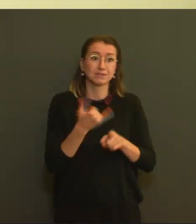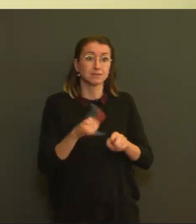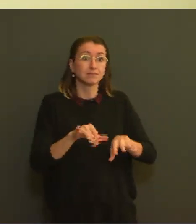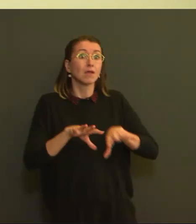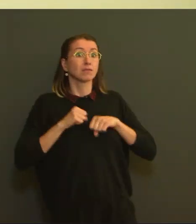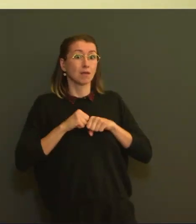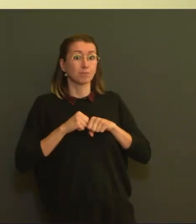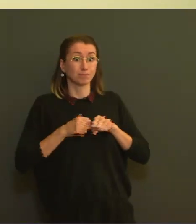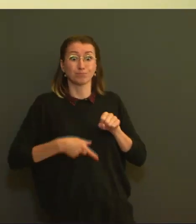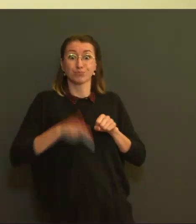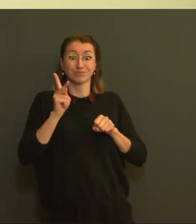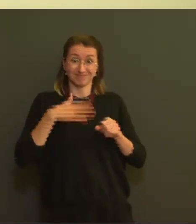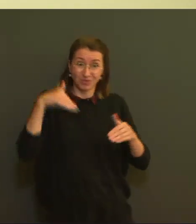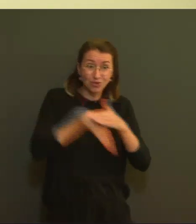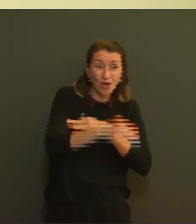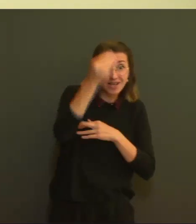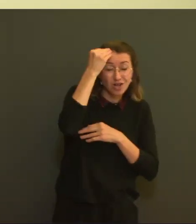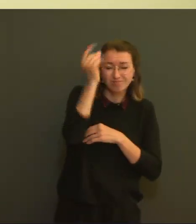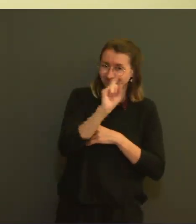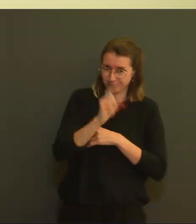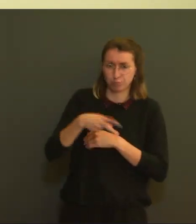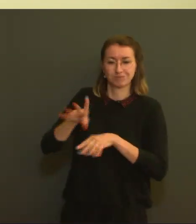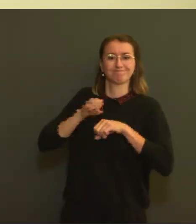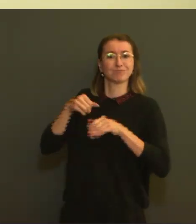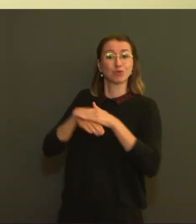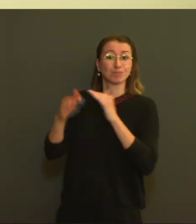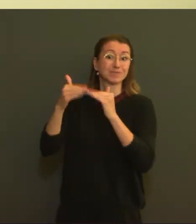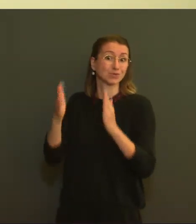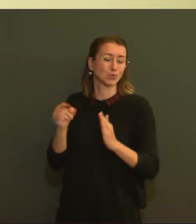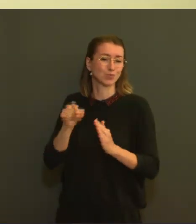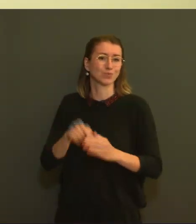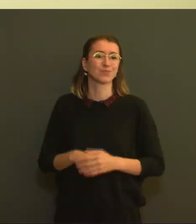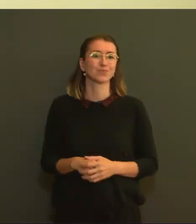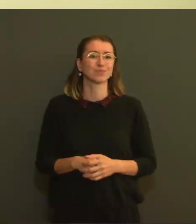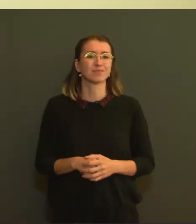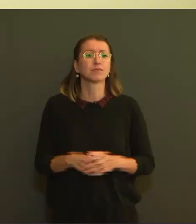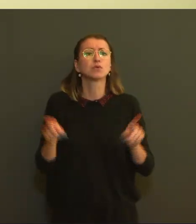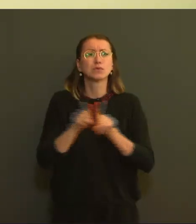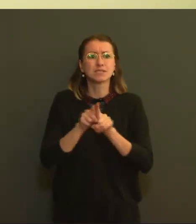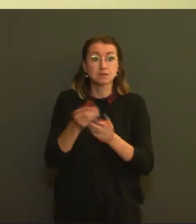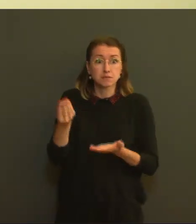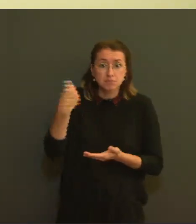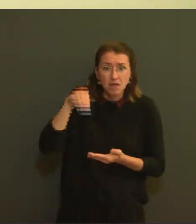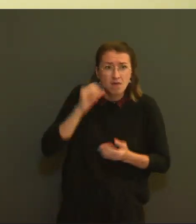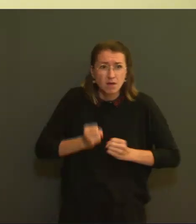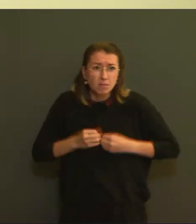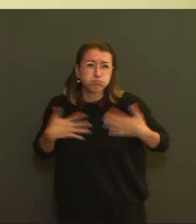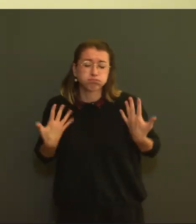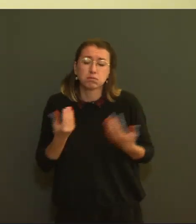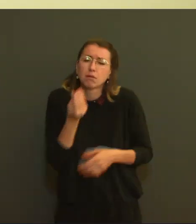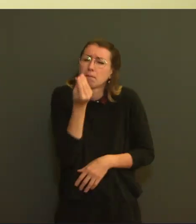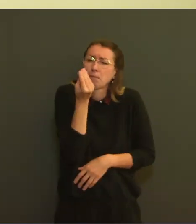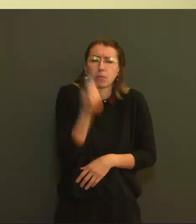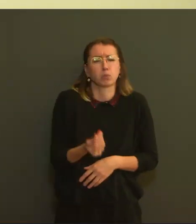les enfants développent rarement des complications sévères. S'ils doivent être hospitalisés, ils restent en général peu de temps